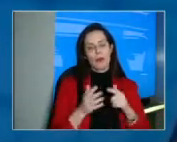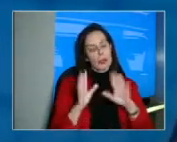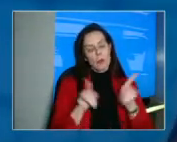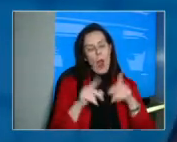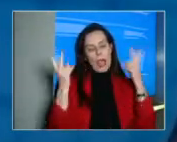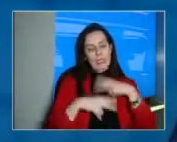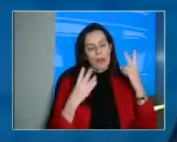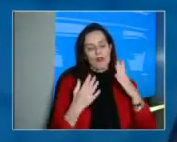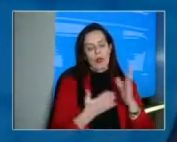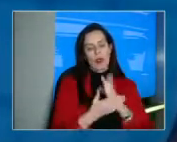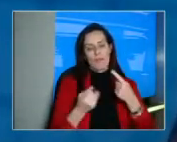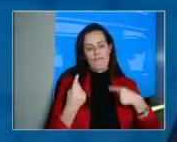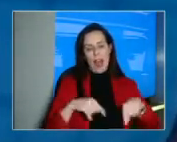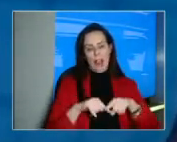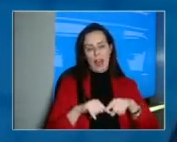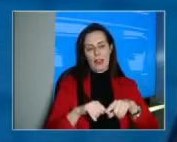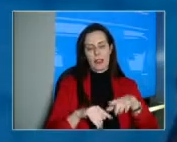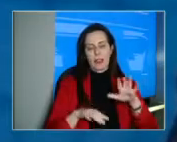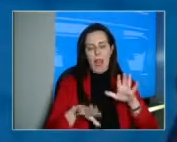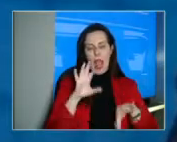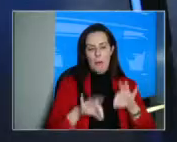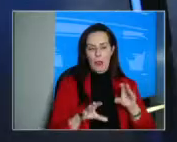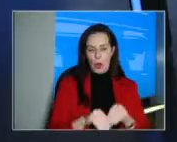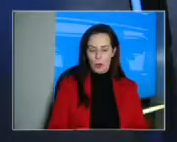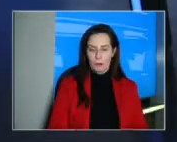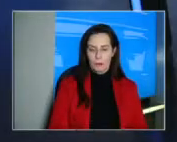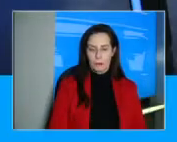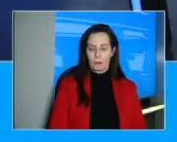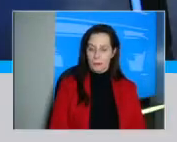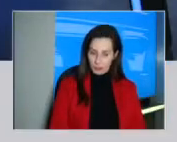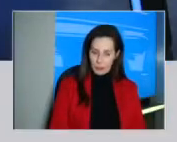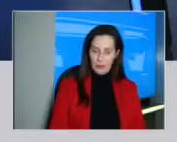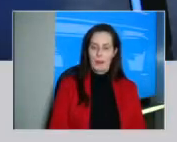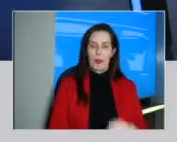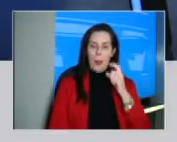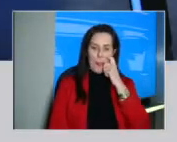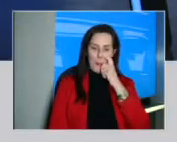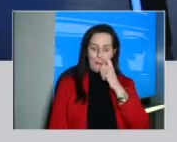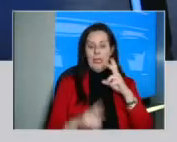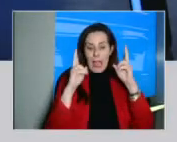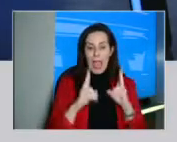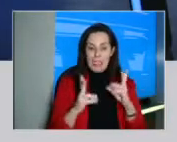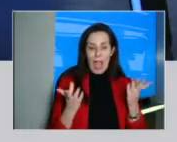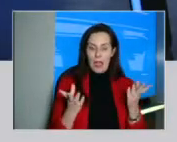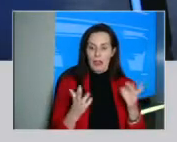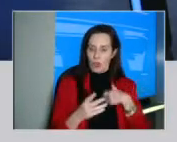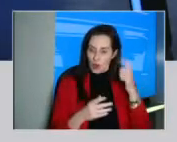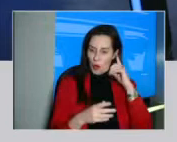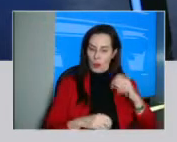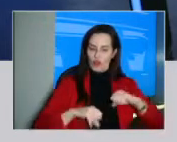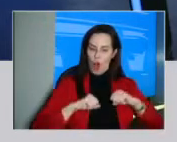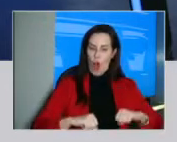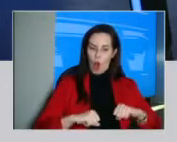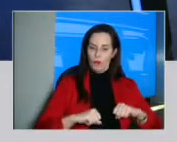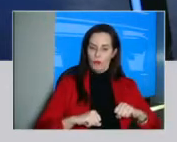של ועדת הבחירות בראשותו של השופט מישאל חשין. כן, יעקב אחי מאיר נעצר פתאום. אנחנו שומעים את ראש